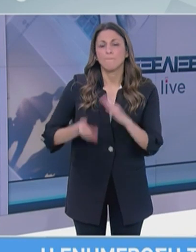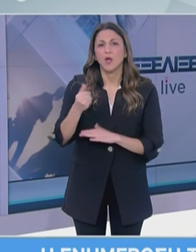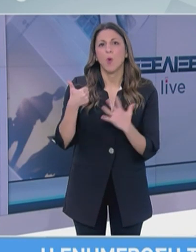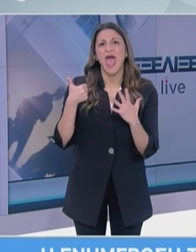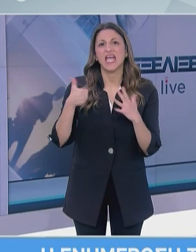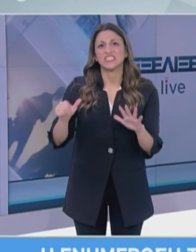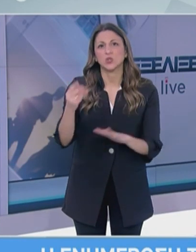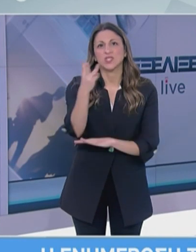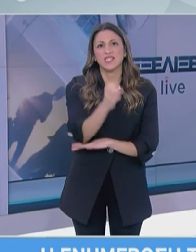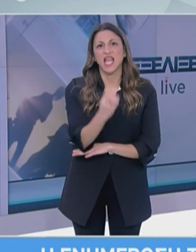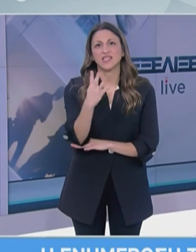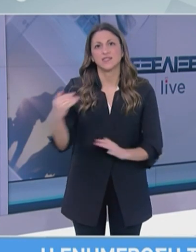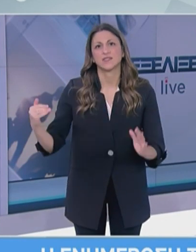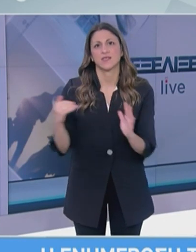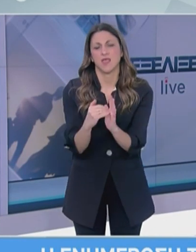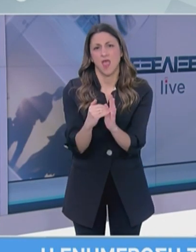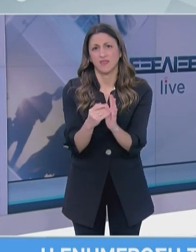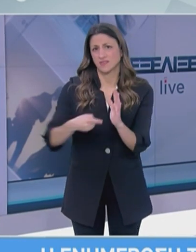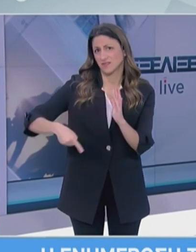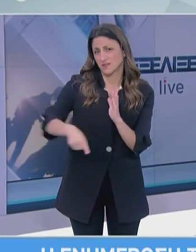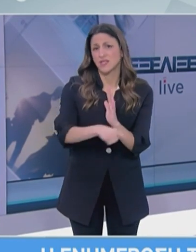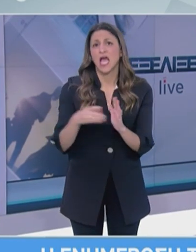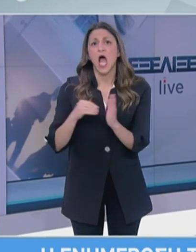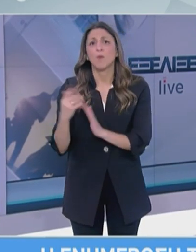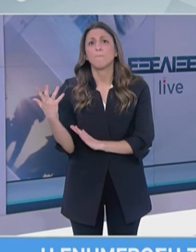από 634.000 περιπτώσεις και